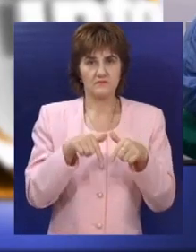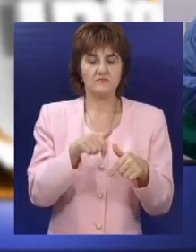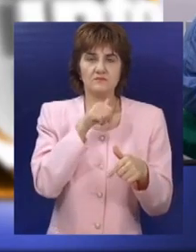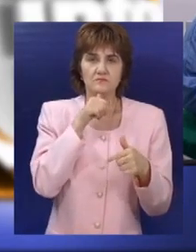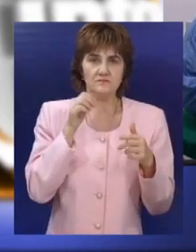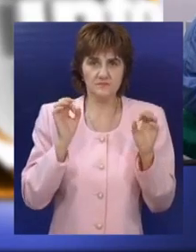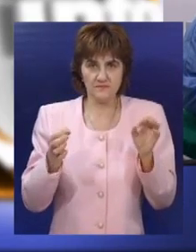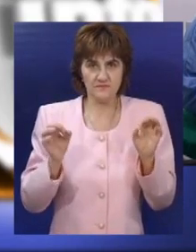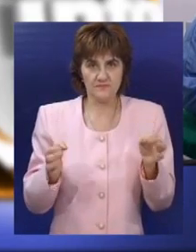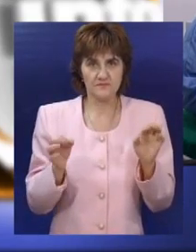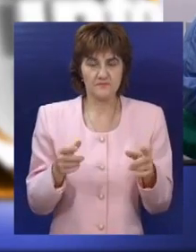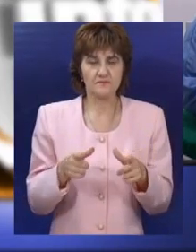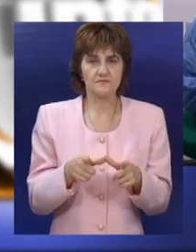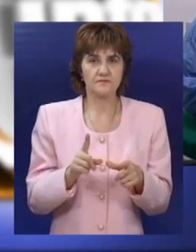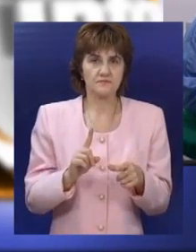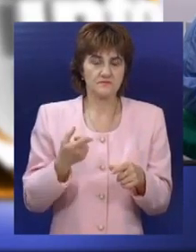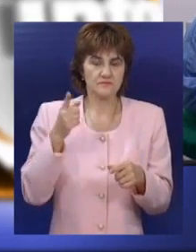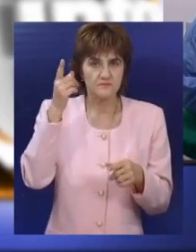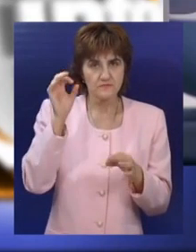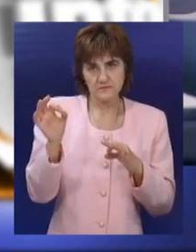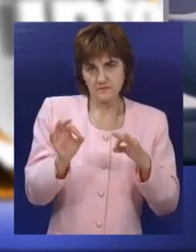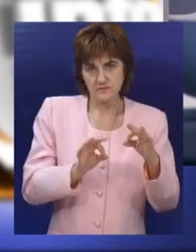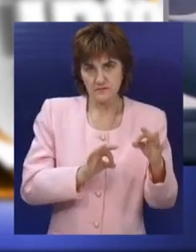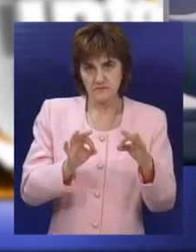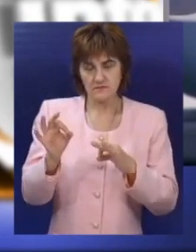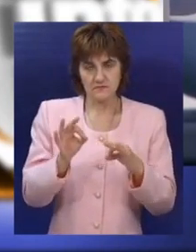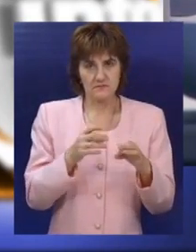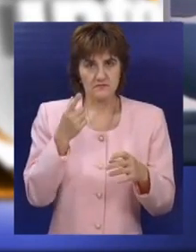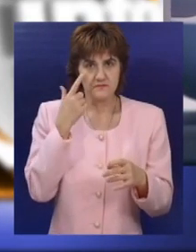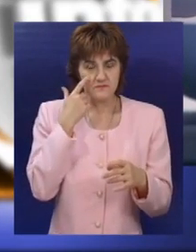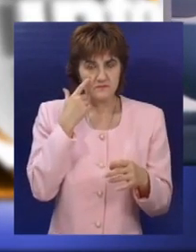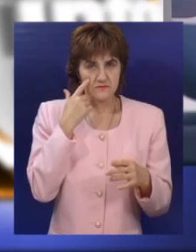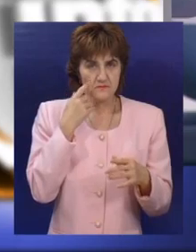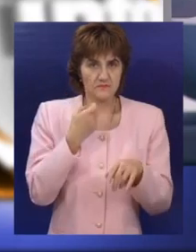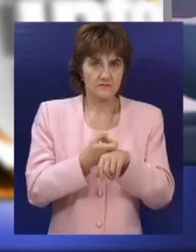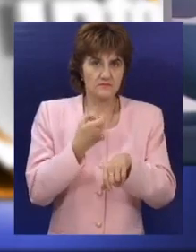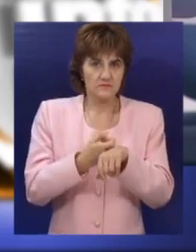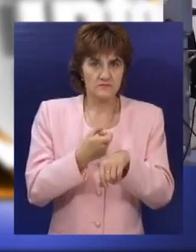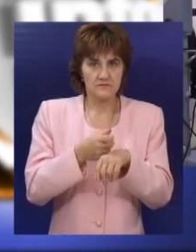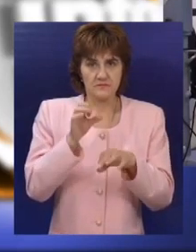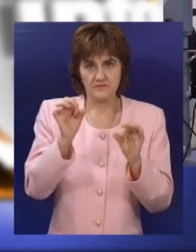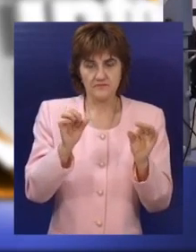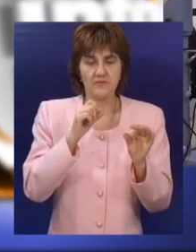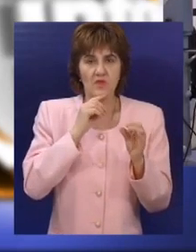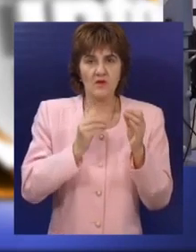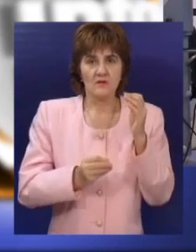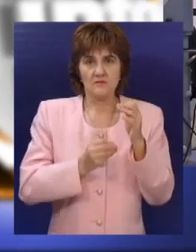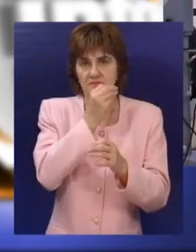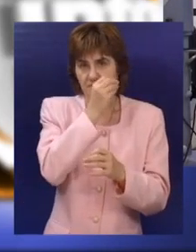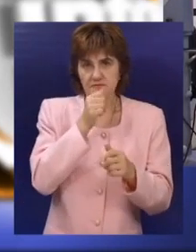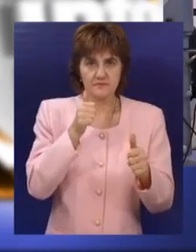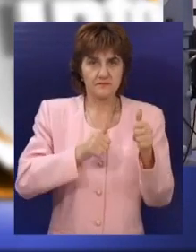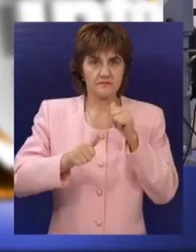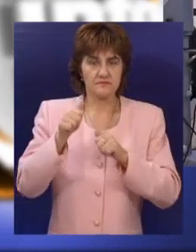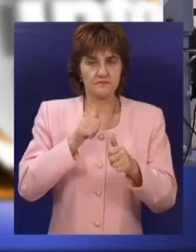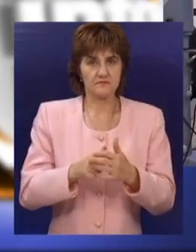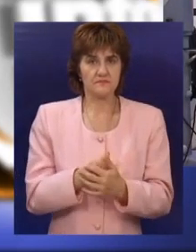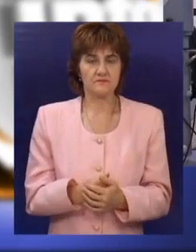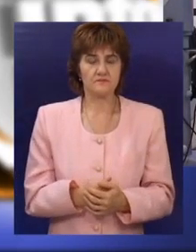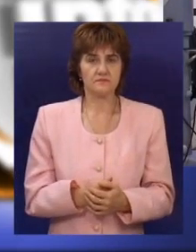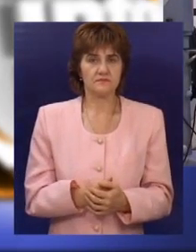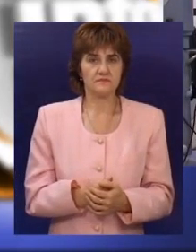inače specijalizovana za proizvodnju visokotehnoloških intraokularnih sočiva koja su po prvi put ugrađena pacijentu iz